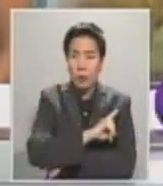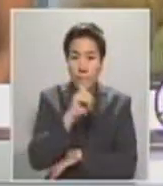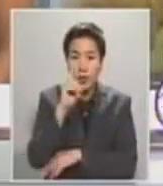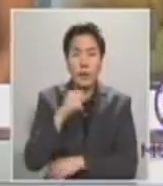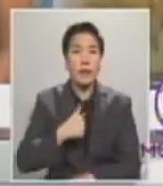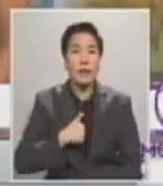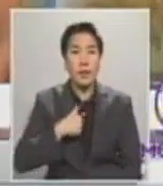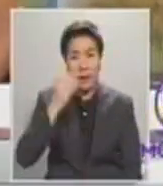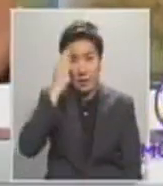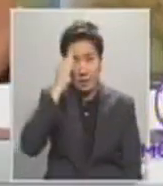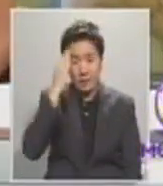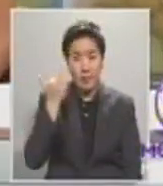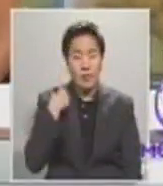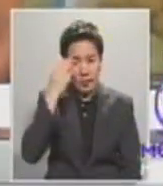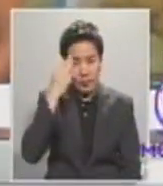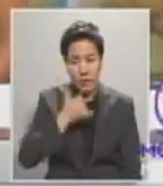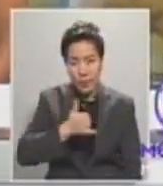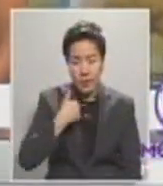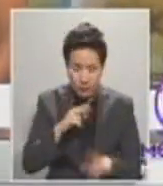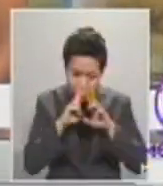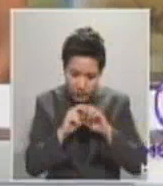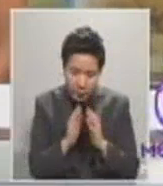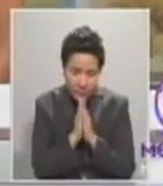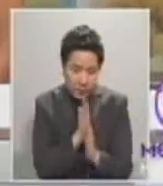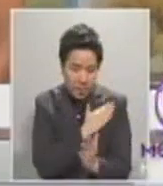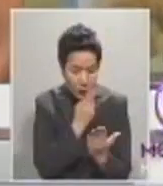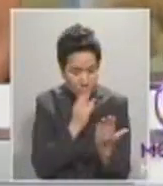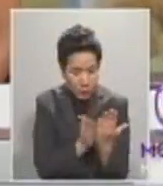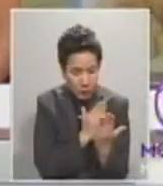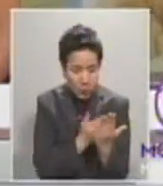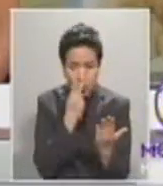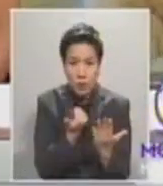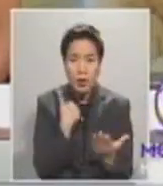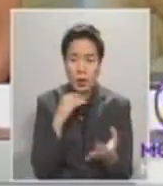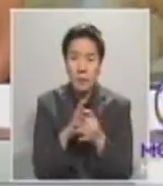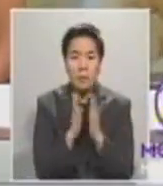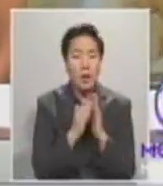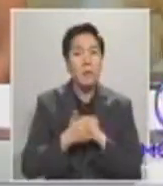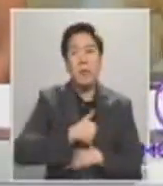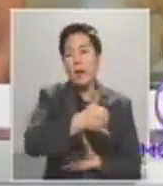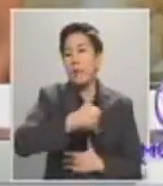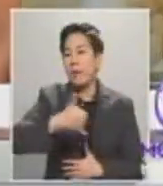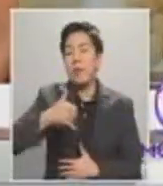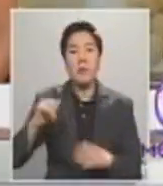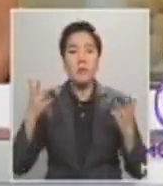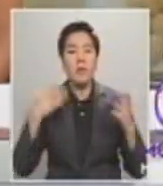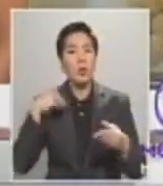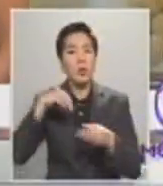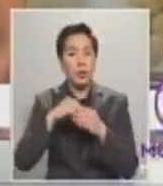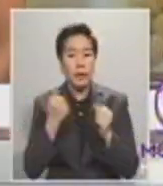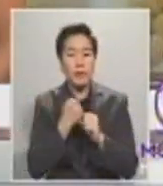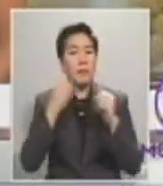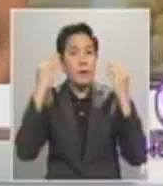ราบนะ รู้ละเอียดเยอะนะเนี่ย ก็ศึกษามาร ู้เรื่องพระเรื่องเจ้านะคุณ ก็จะไม่ค่อยเห็นพระท่านมาแบบออกมาท